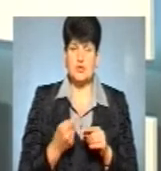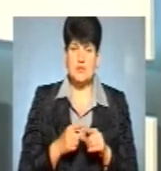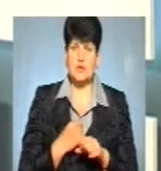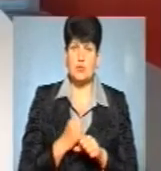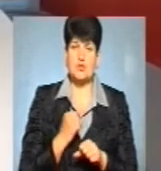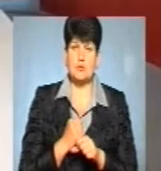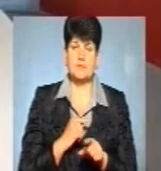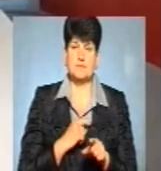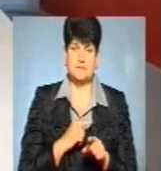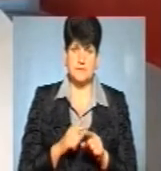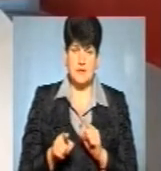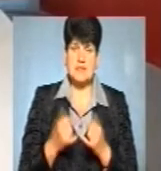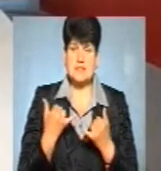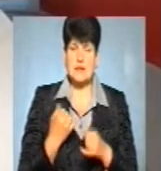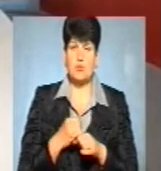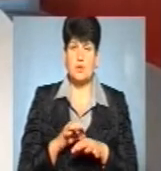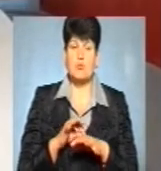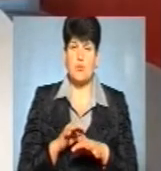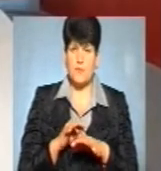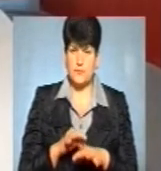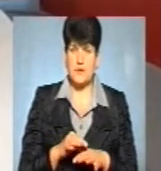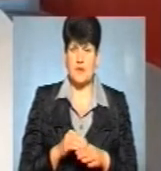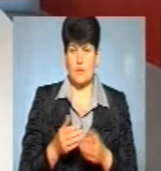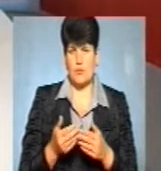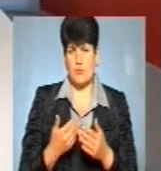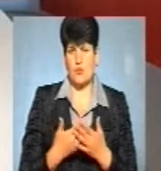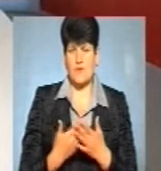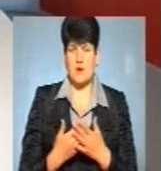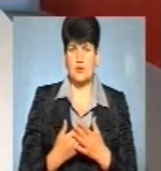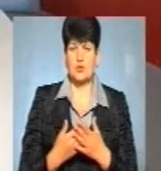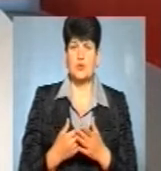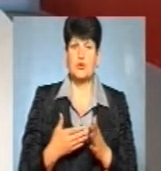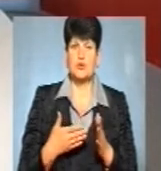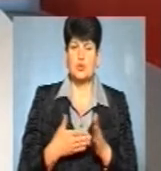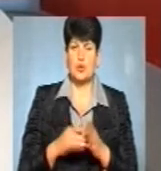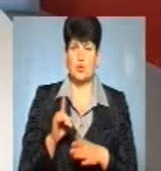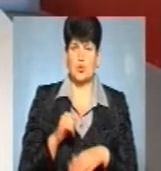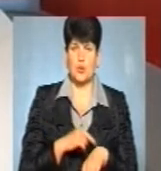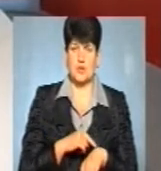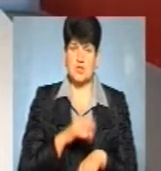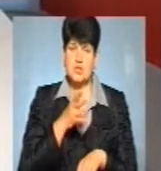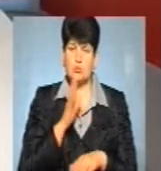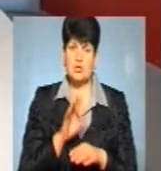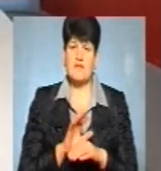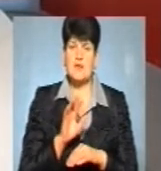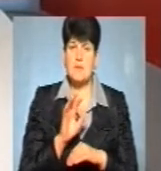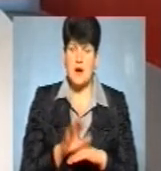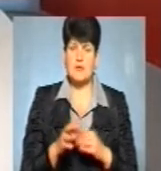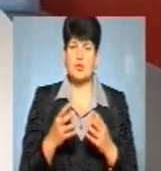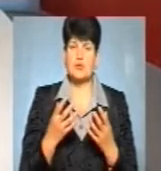оперативно, зараз робота ведеться, і буквально до години ще сьогодні часу буде відправлено